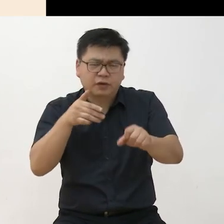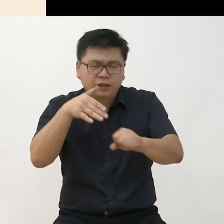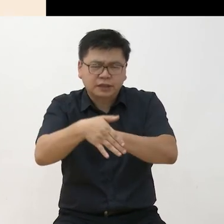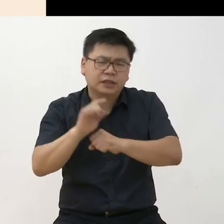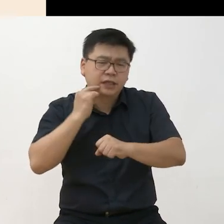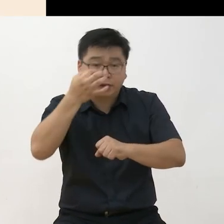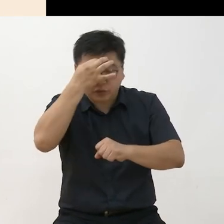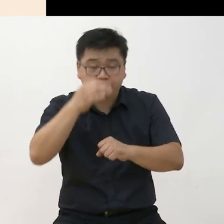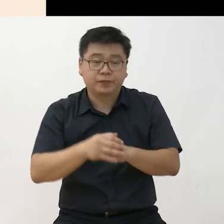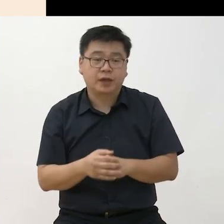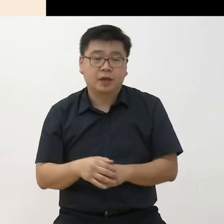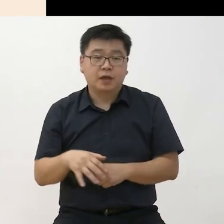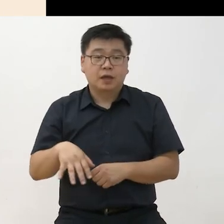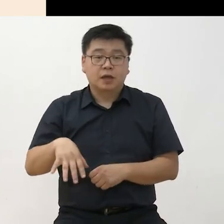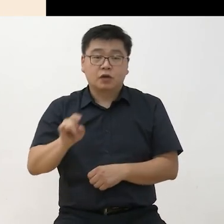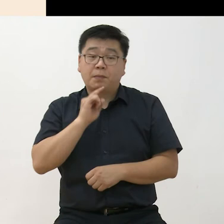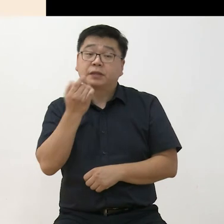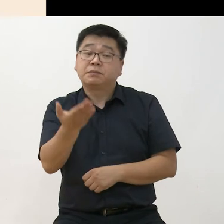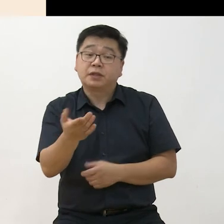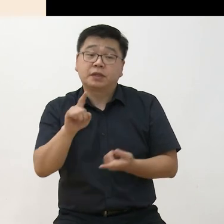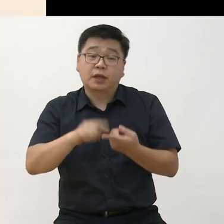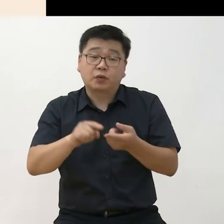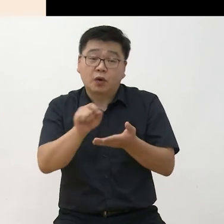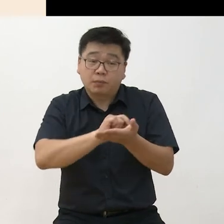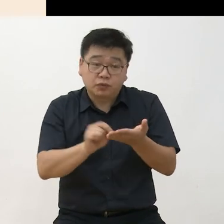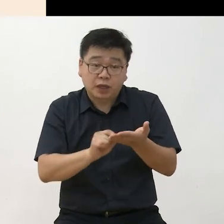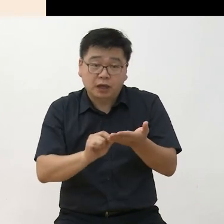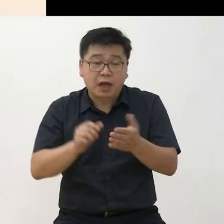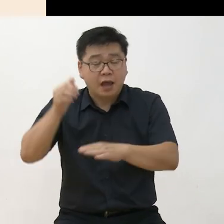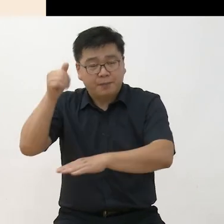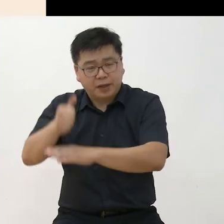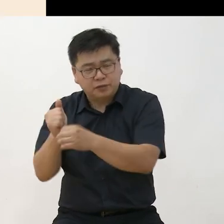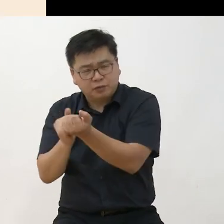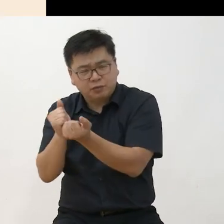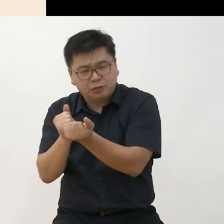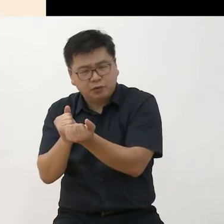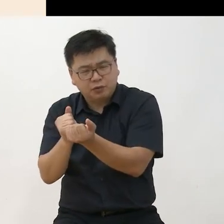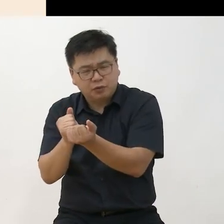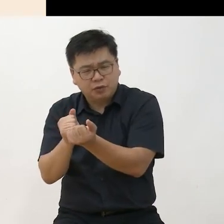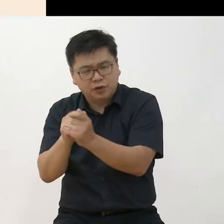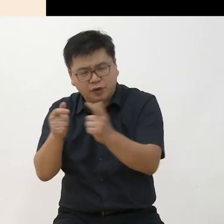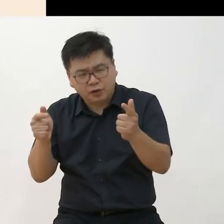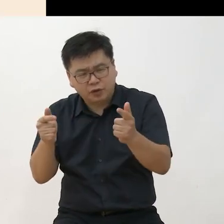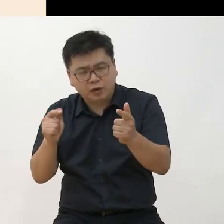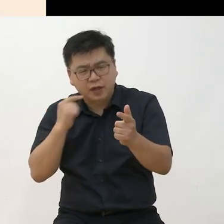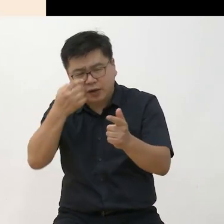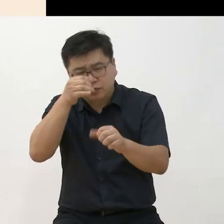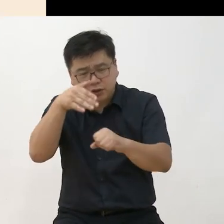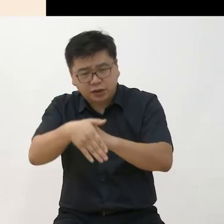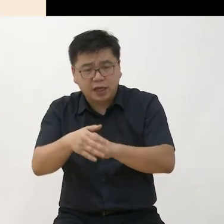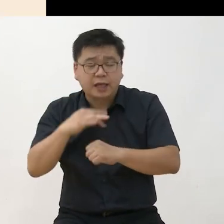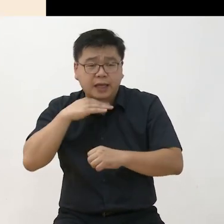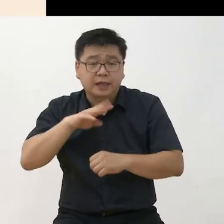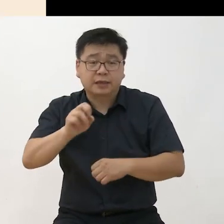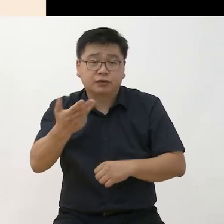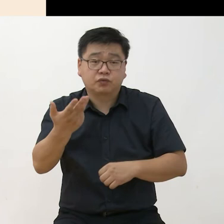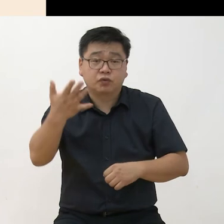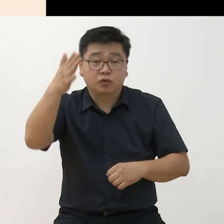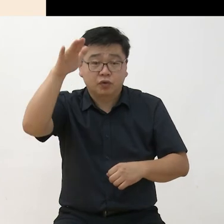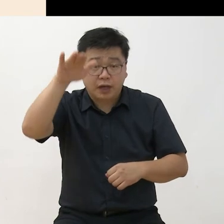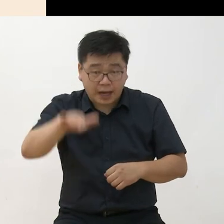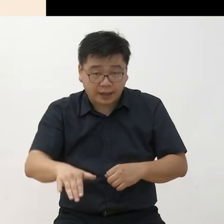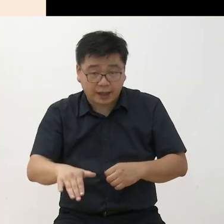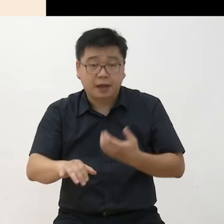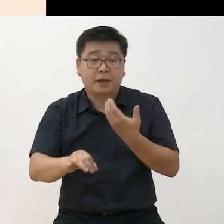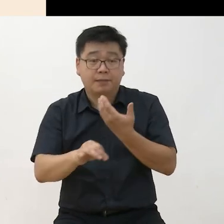문학, 그리고 나중에 설명하겠지만 공연예술 분야 다 같습니다. 그래서 개인의 만 39세 이하 청년예술가고요.